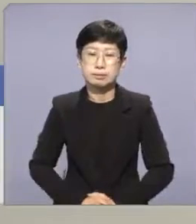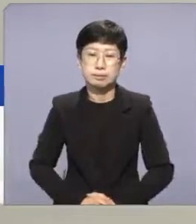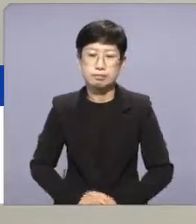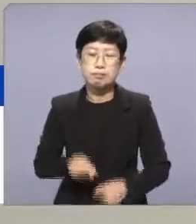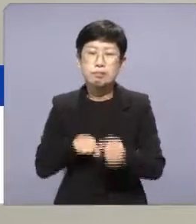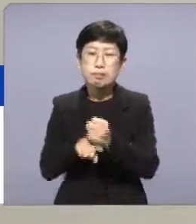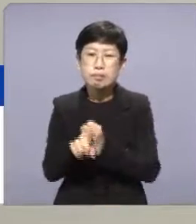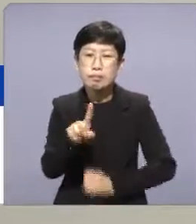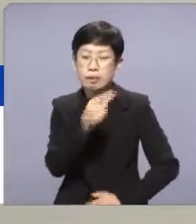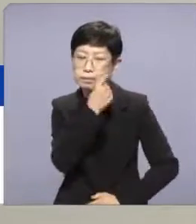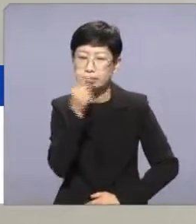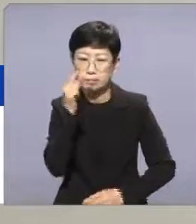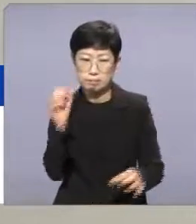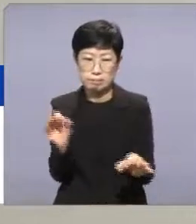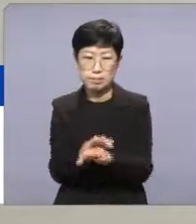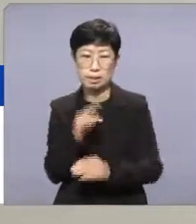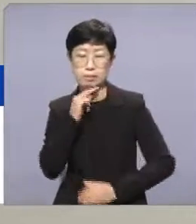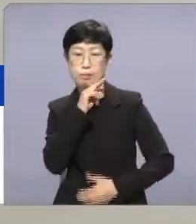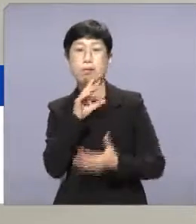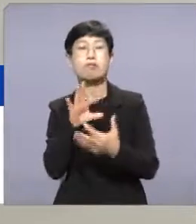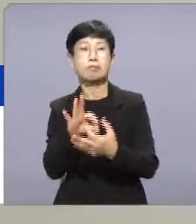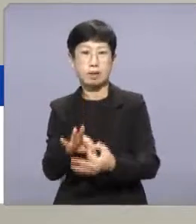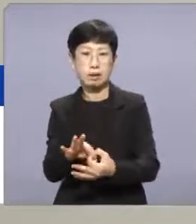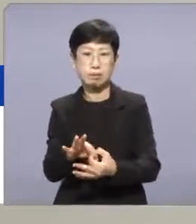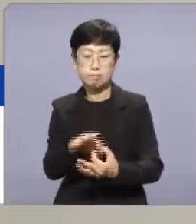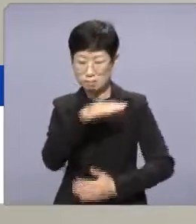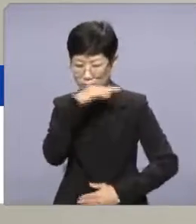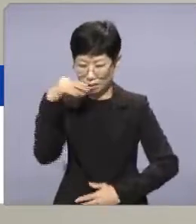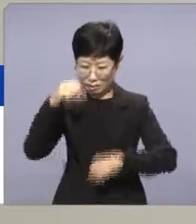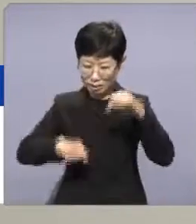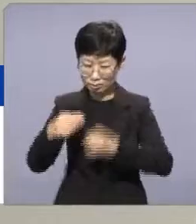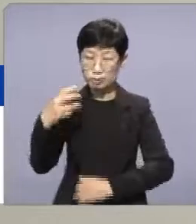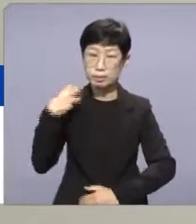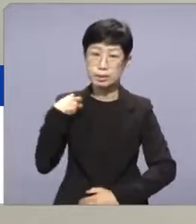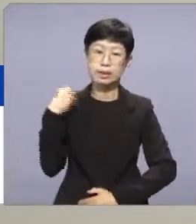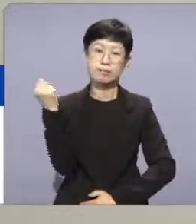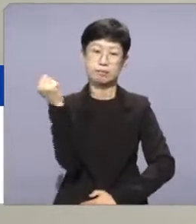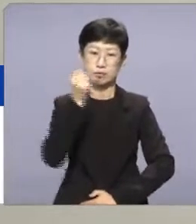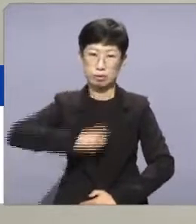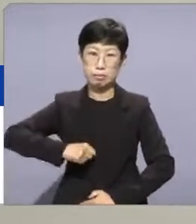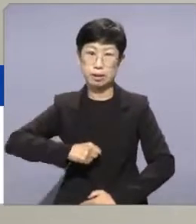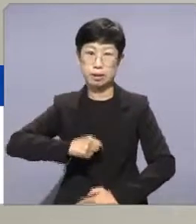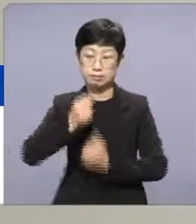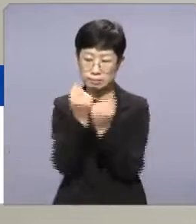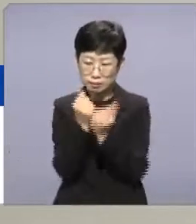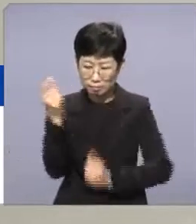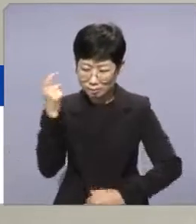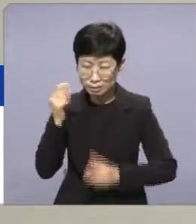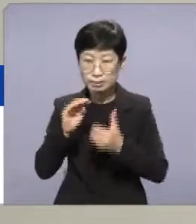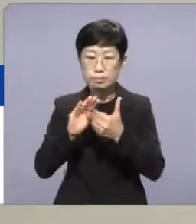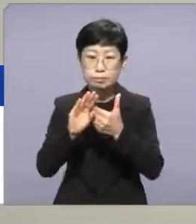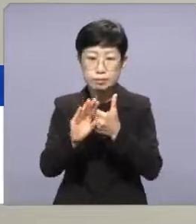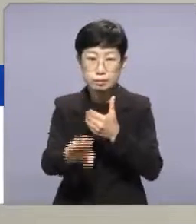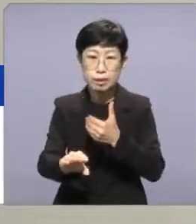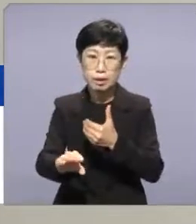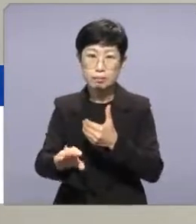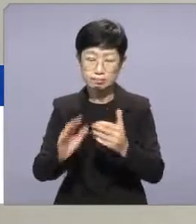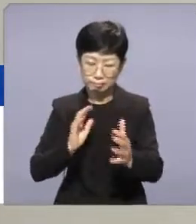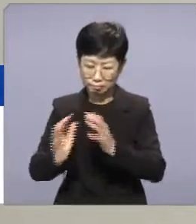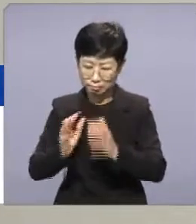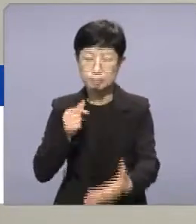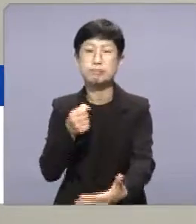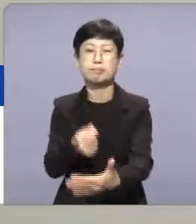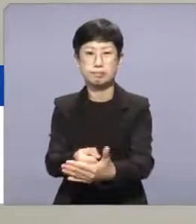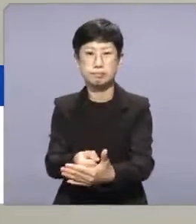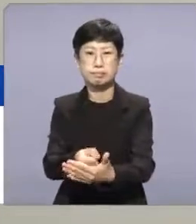사유는 증거 인멸 의혹 관련 품위 유지 의무 위반 소명 청취 후 심의